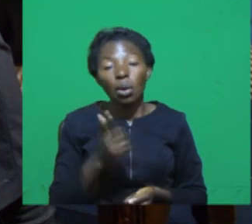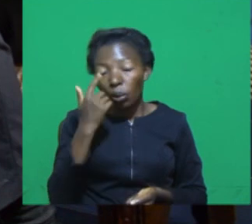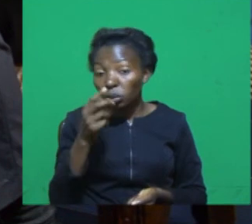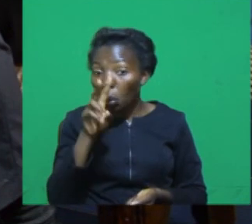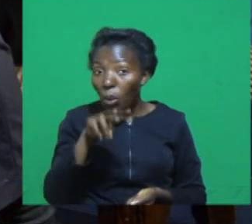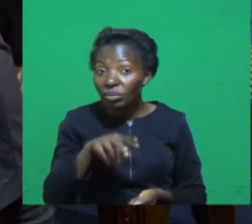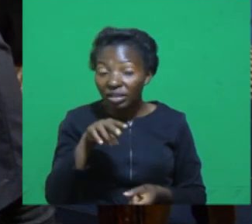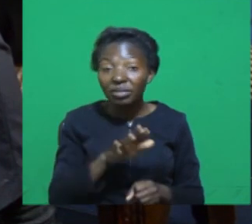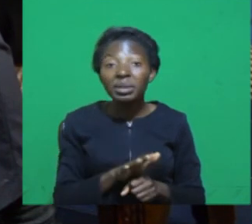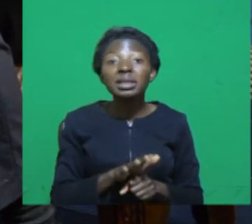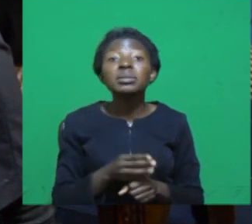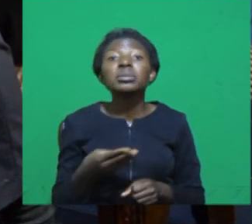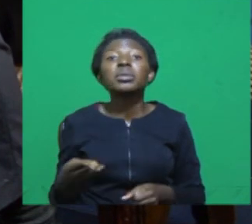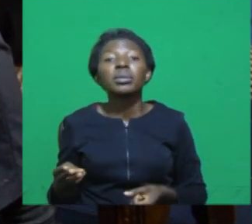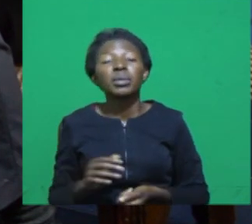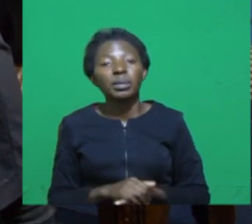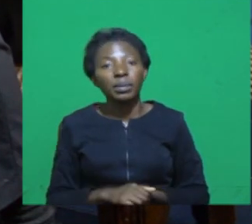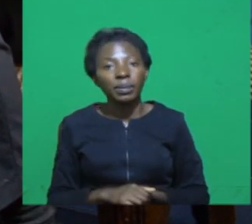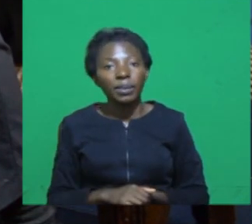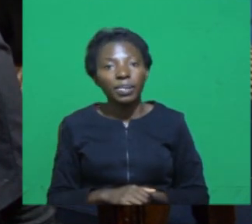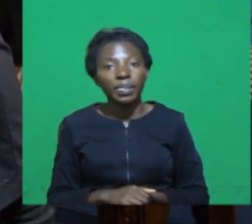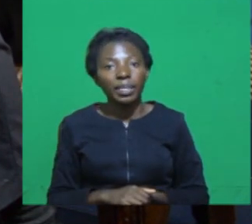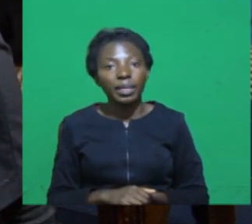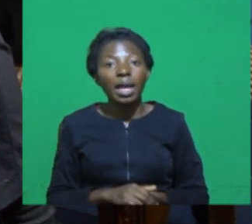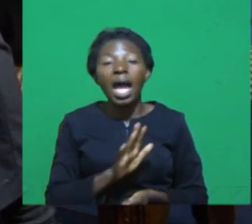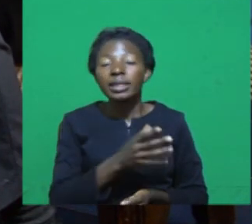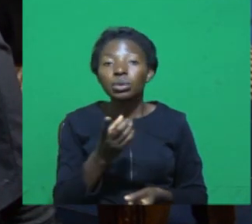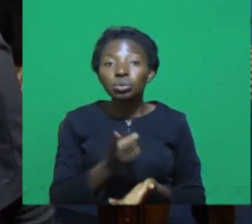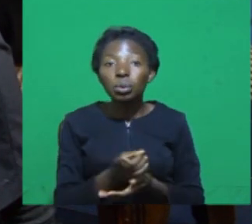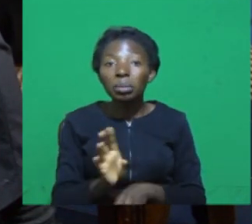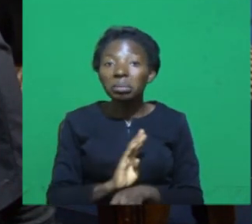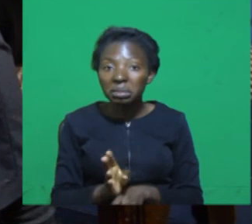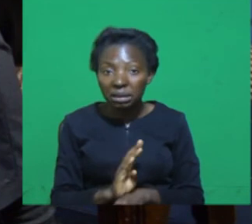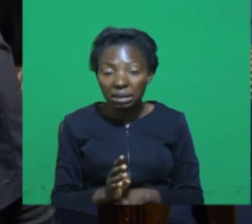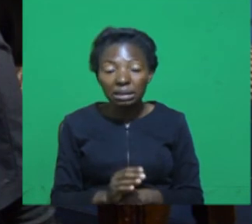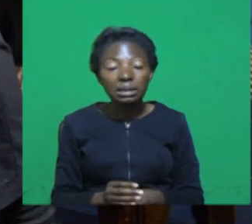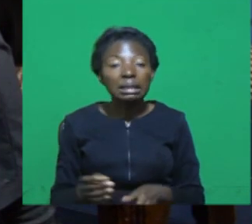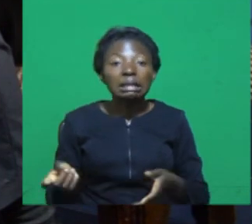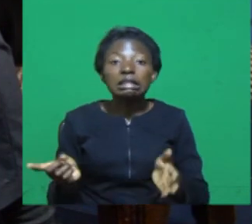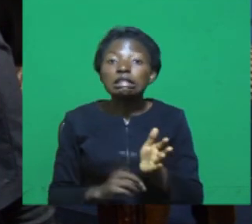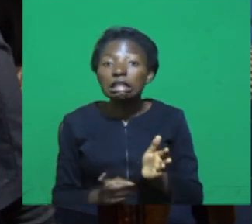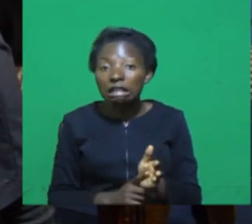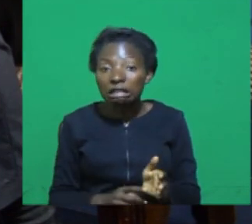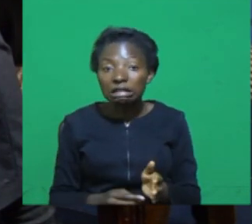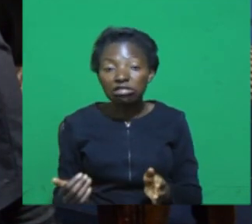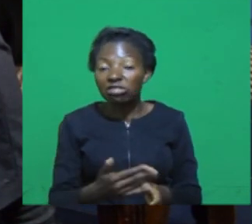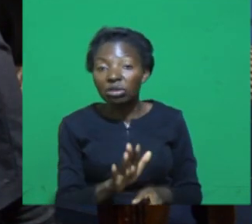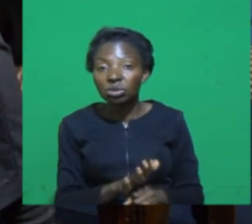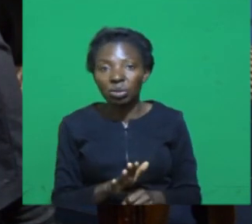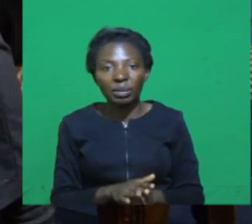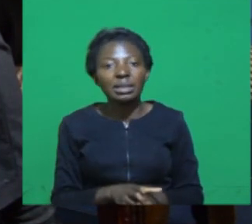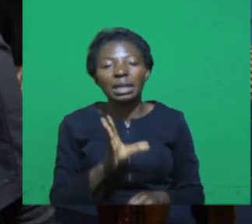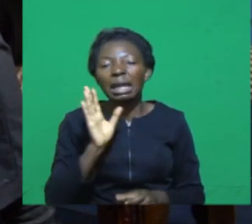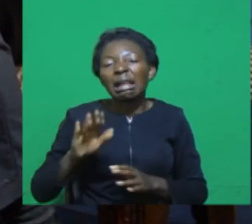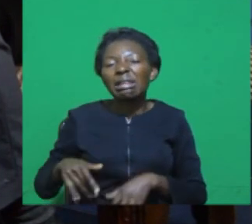pastor ameno zvazvitoriwo vanoita bhizinesi iroro rekushambadza bonde vanogona kuiginowa